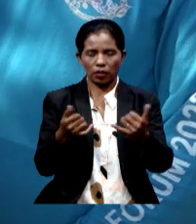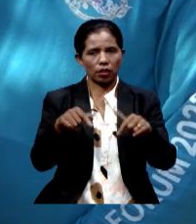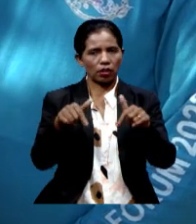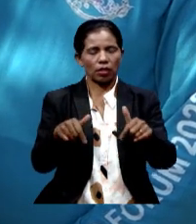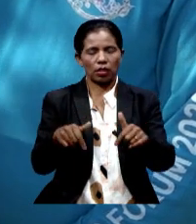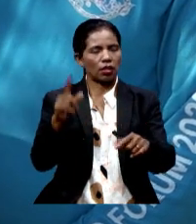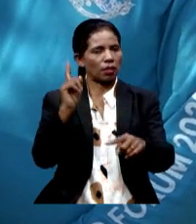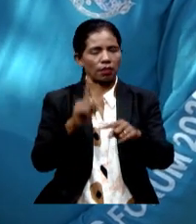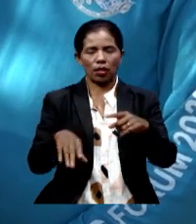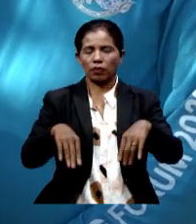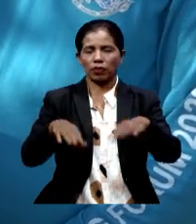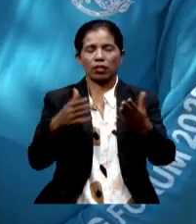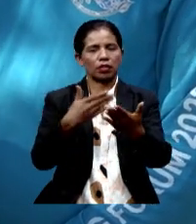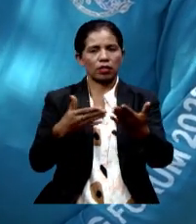tumba,